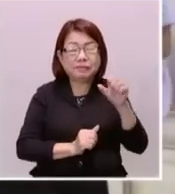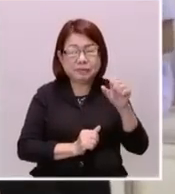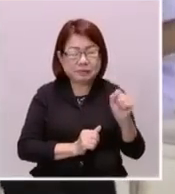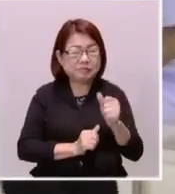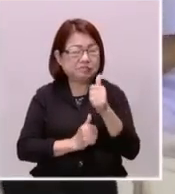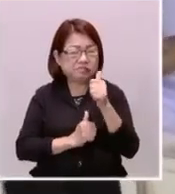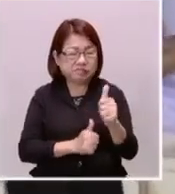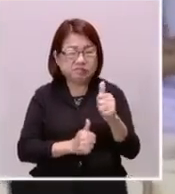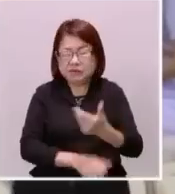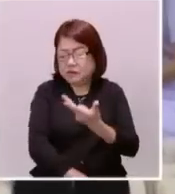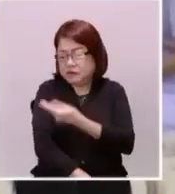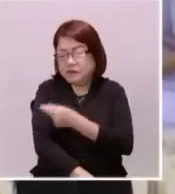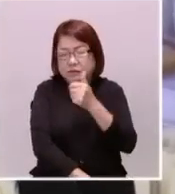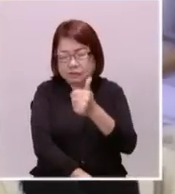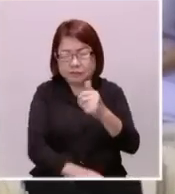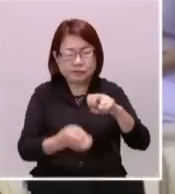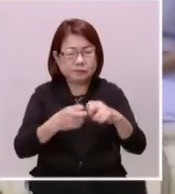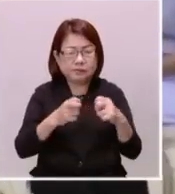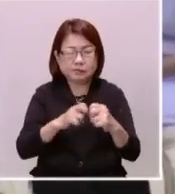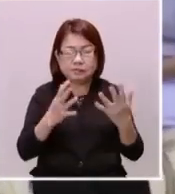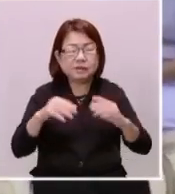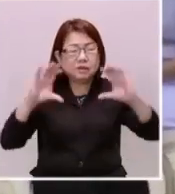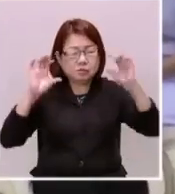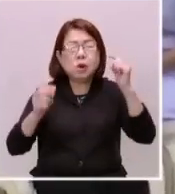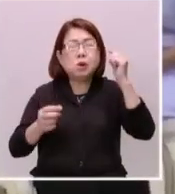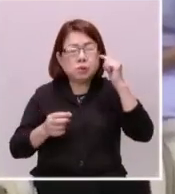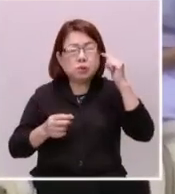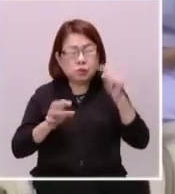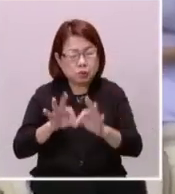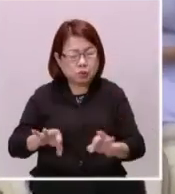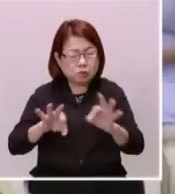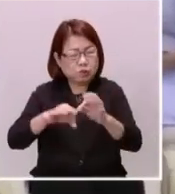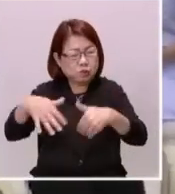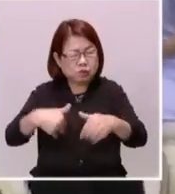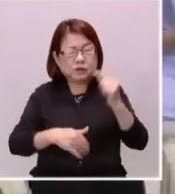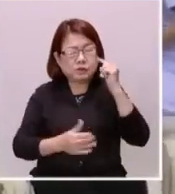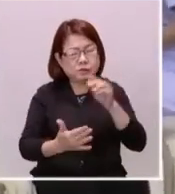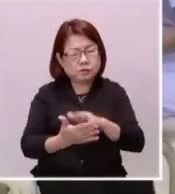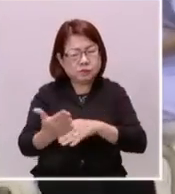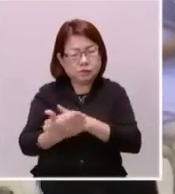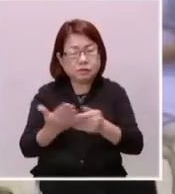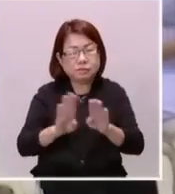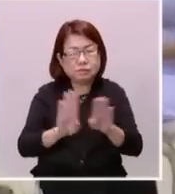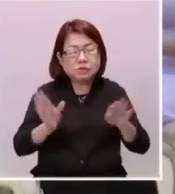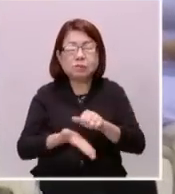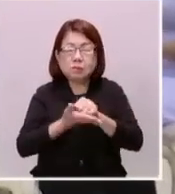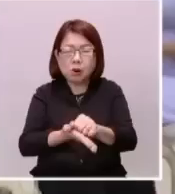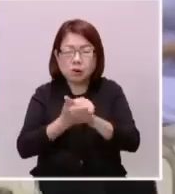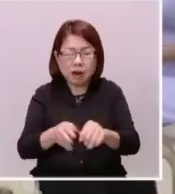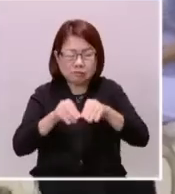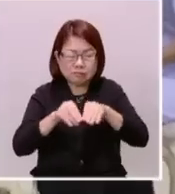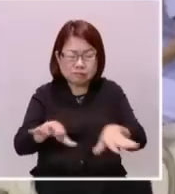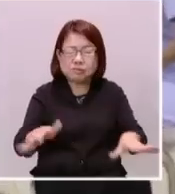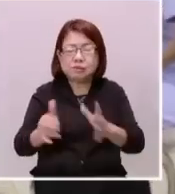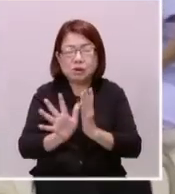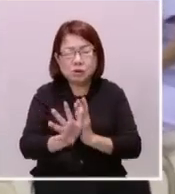ได้เลยโดยที่รัฐบาลนั้นตระหนักถึงความสำคัญของทุกคนจึงได้วางแผนจะบริการจัดฉีดวัคซีนให้ครอบคลุมโดยเร็วที่สุดนั่น